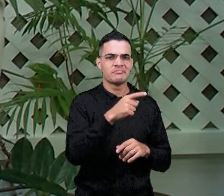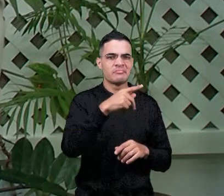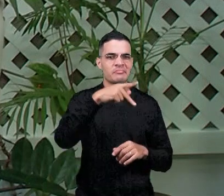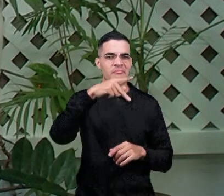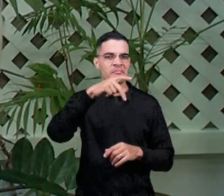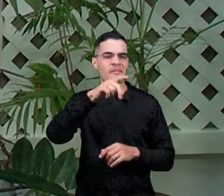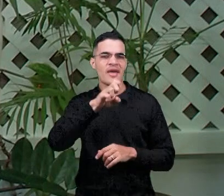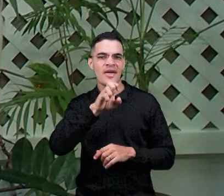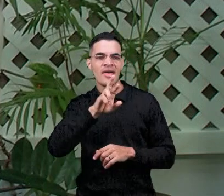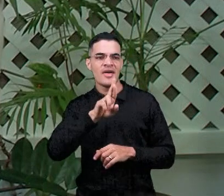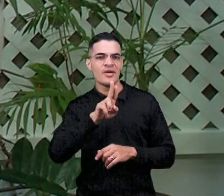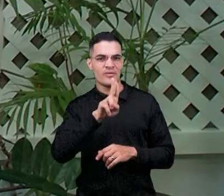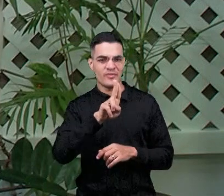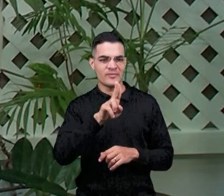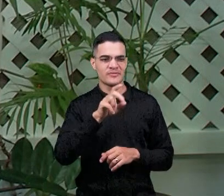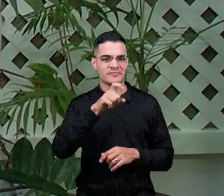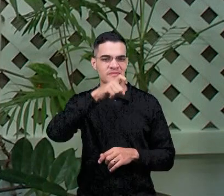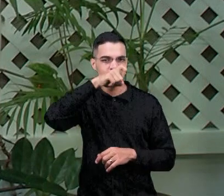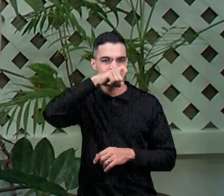aussi au 8e place,